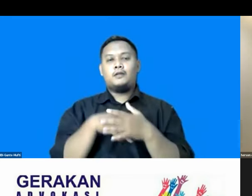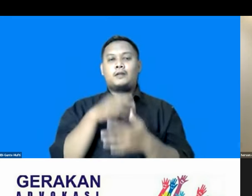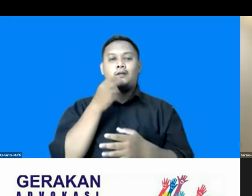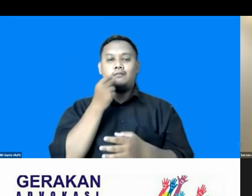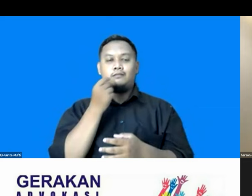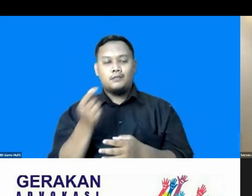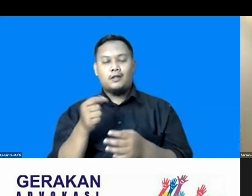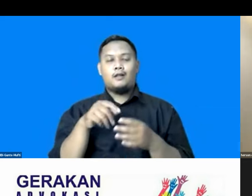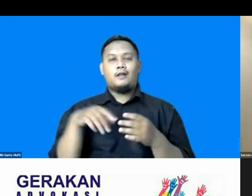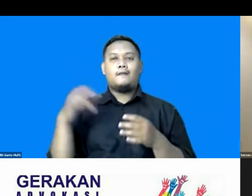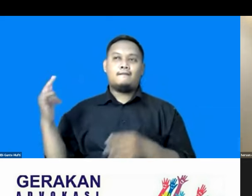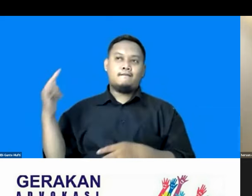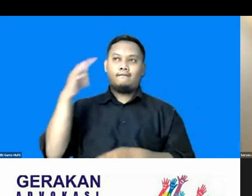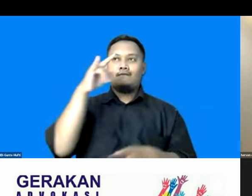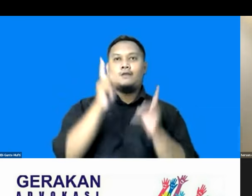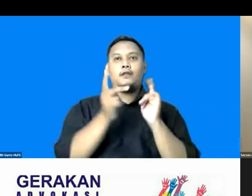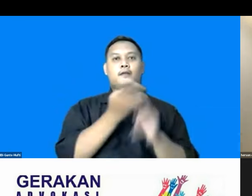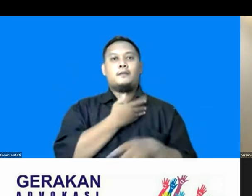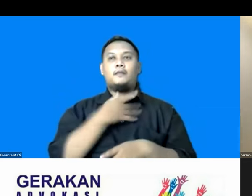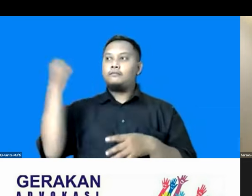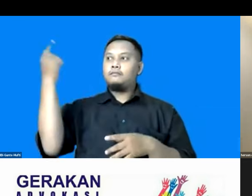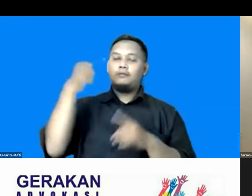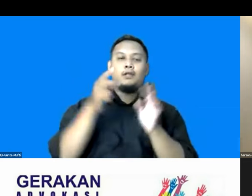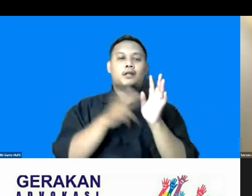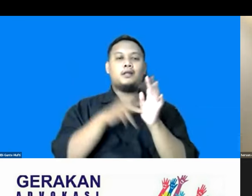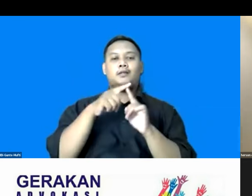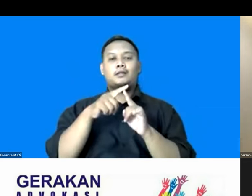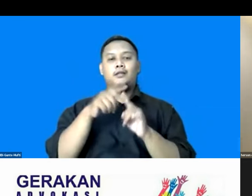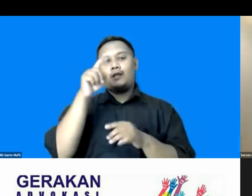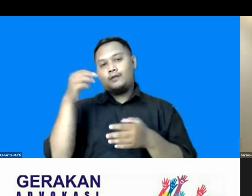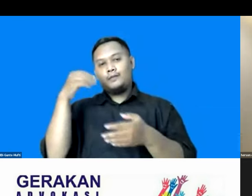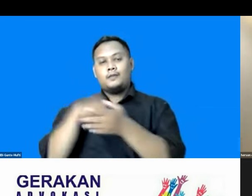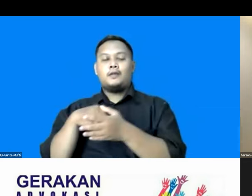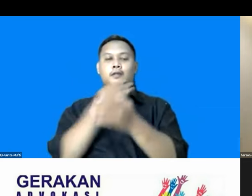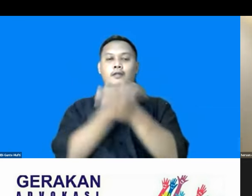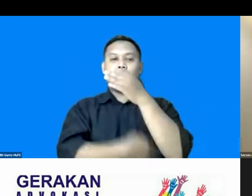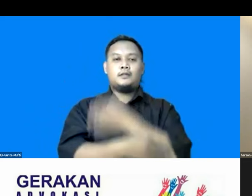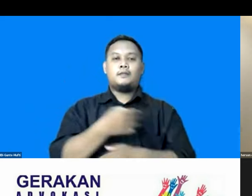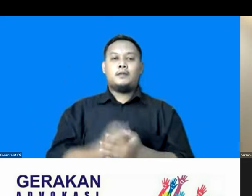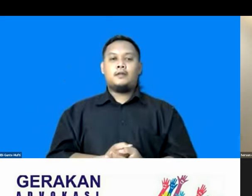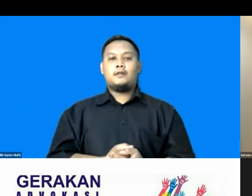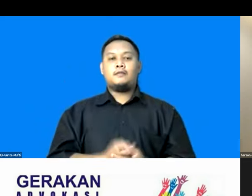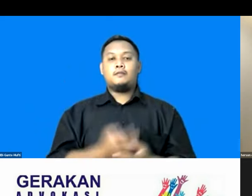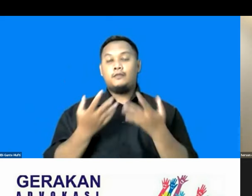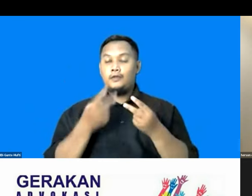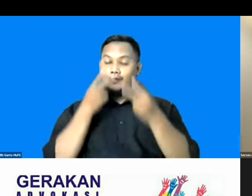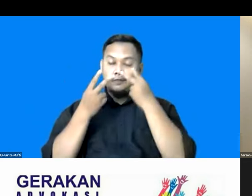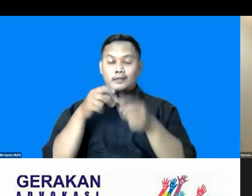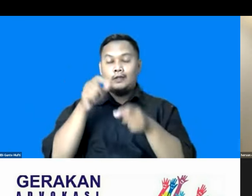ini ya kalau mau ke NTT ya harus inklusi, harus melibatkan kawan-kawan difabel, paling tidak melihat kawan-kawan